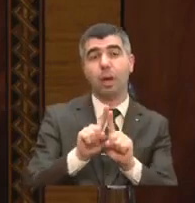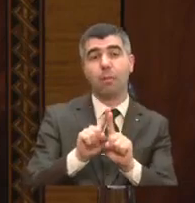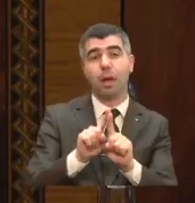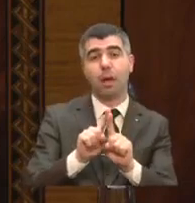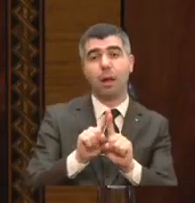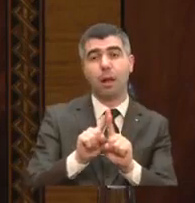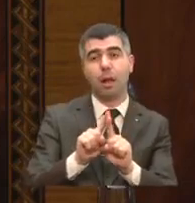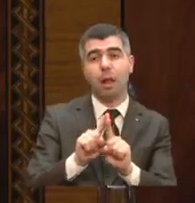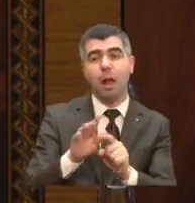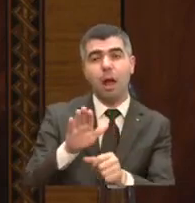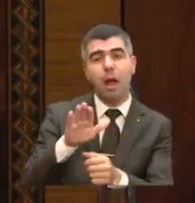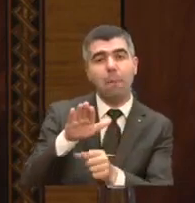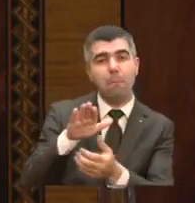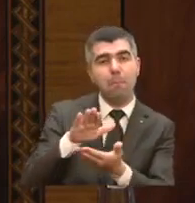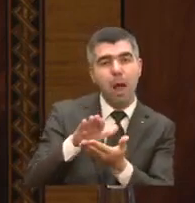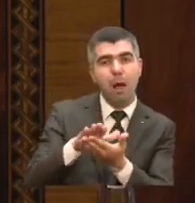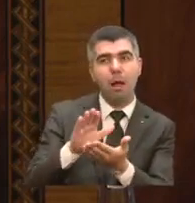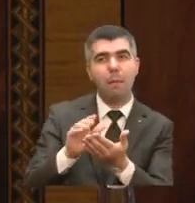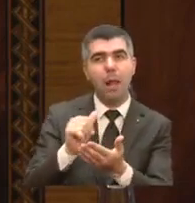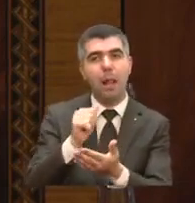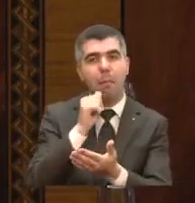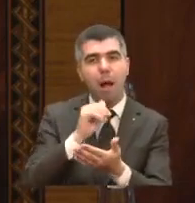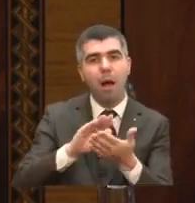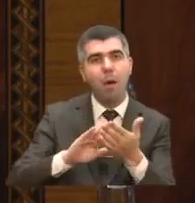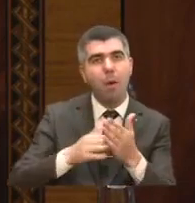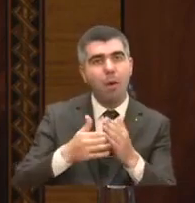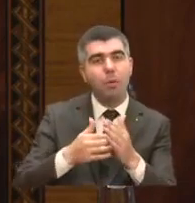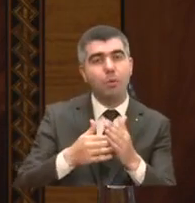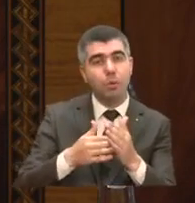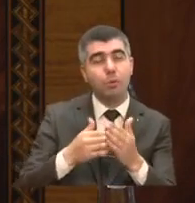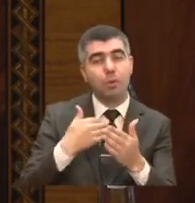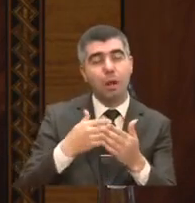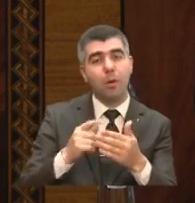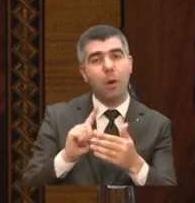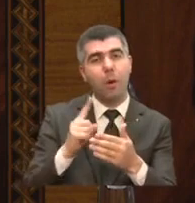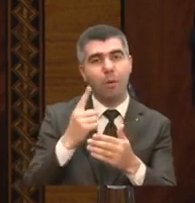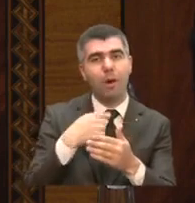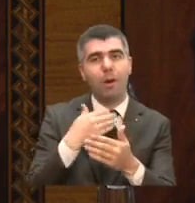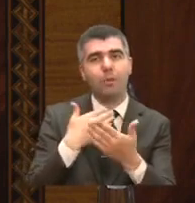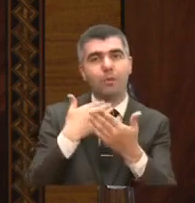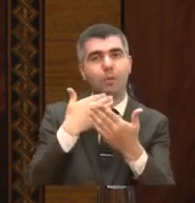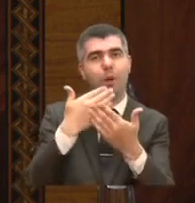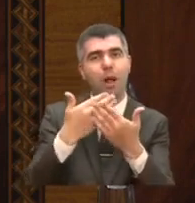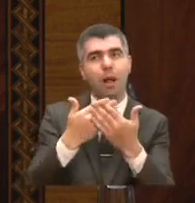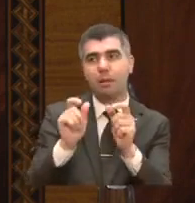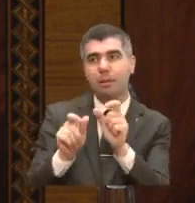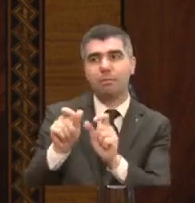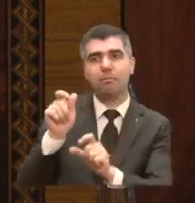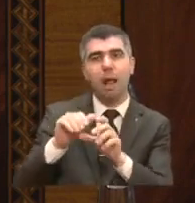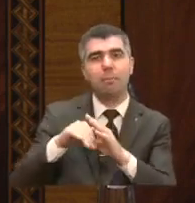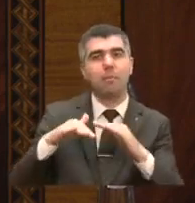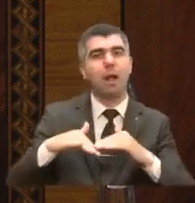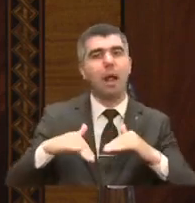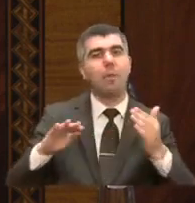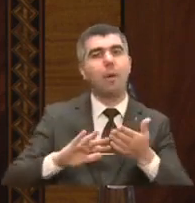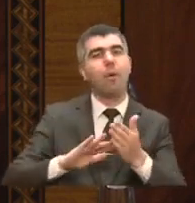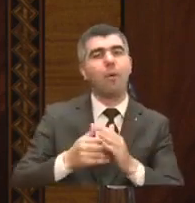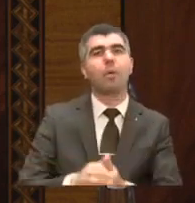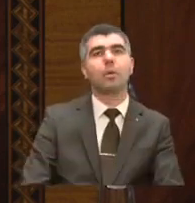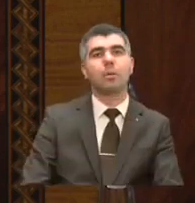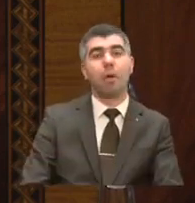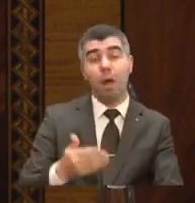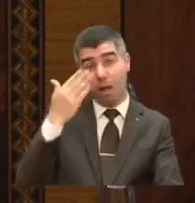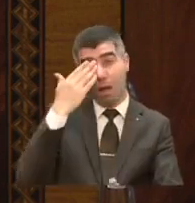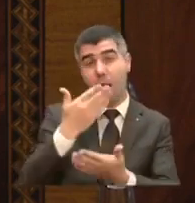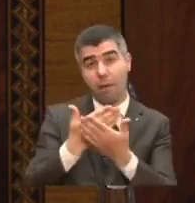ديال المياه، أولاً مشكورين السيدات والسادة النواب اللي طرحوا هذا السؤال. أنتم تعلمون أننا في